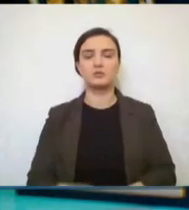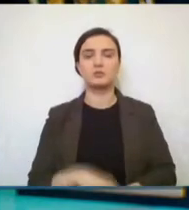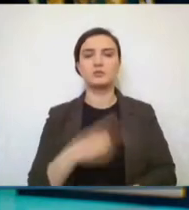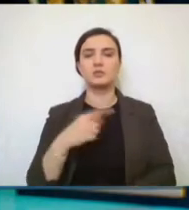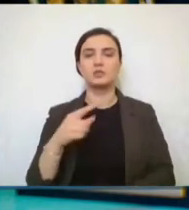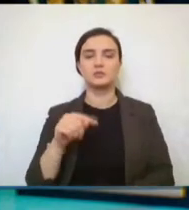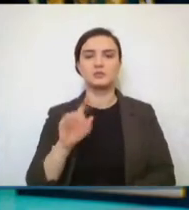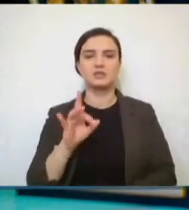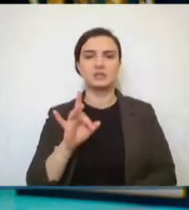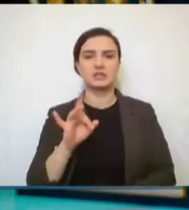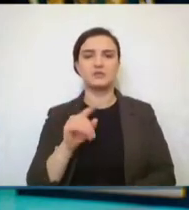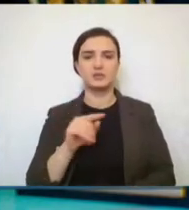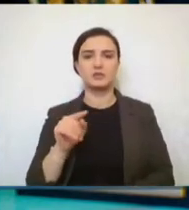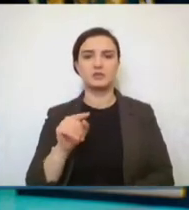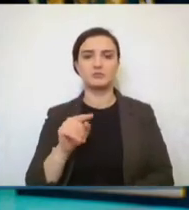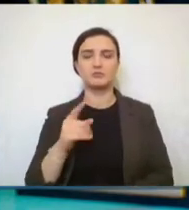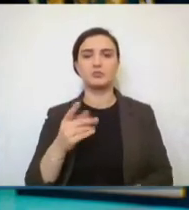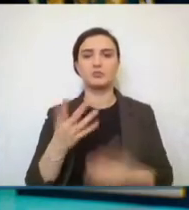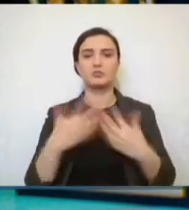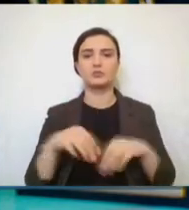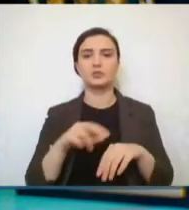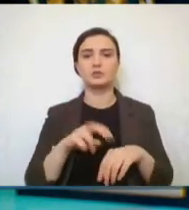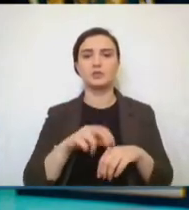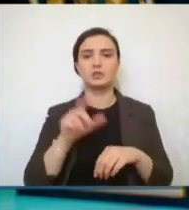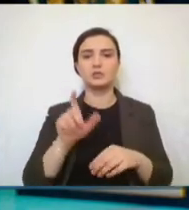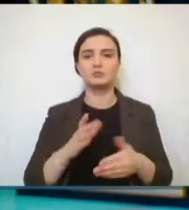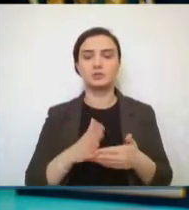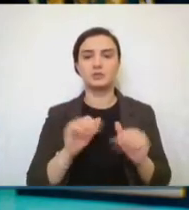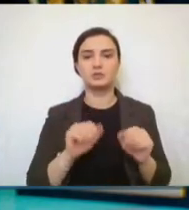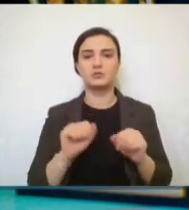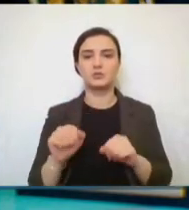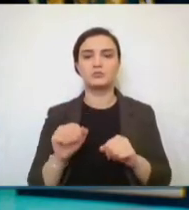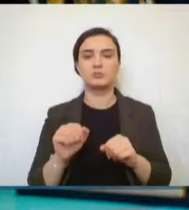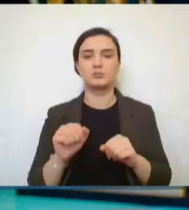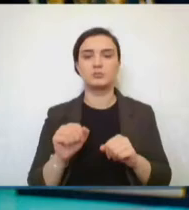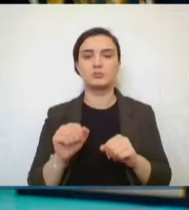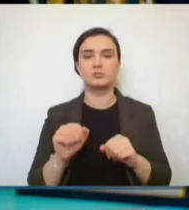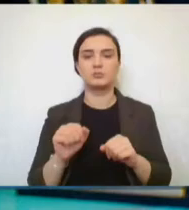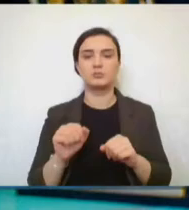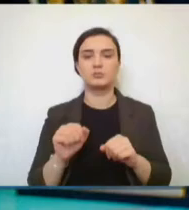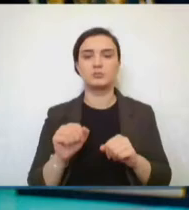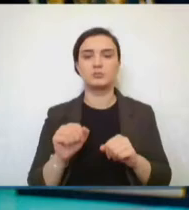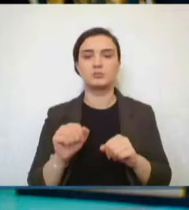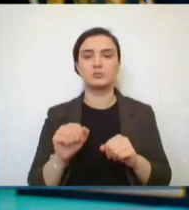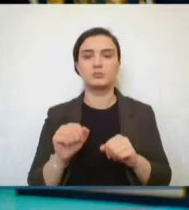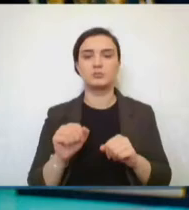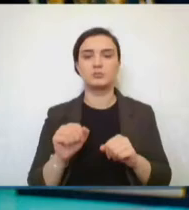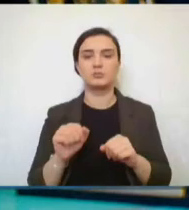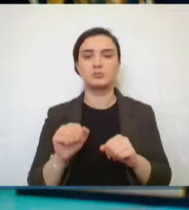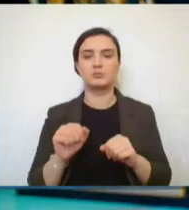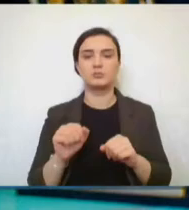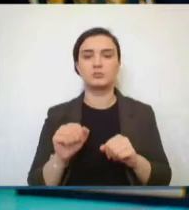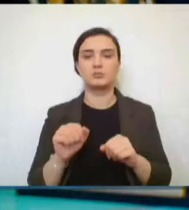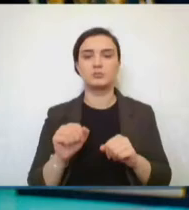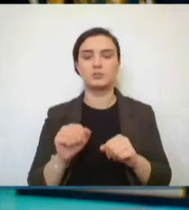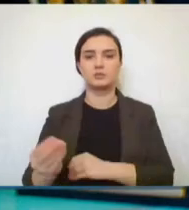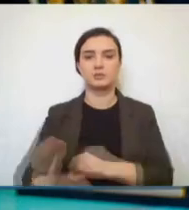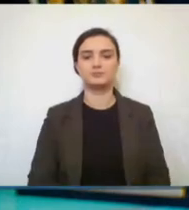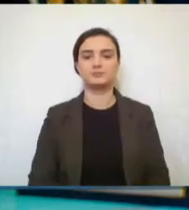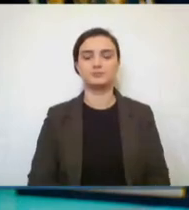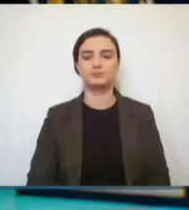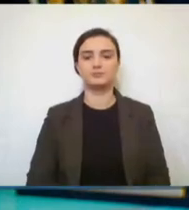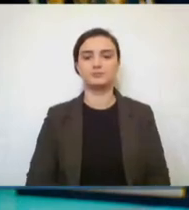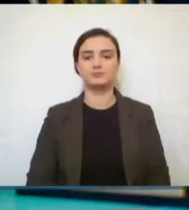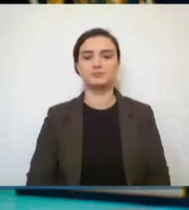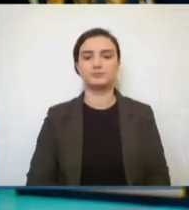შორის. ოჯახის ექიმს აქვს საშუალება მიმართულება მისცეს. ბანალური ეხოსკოპიით და კარდიოგრამით ჩვენ